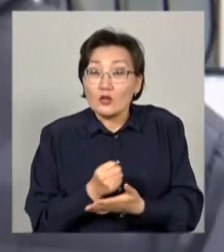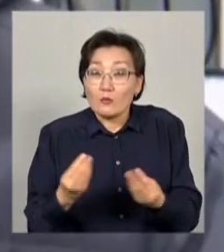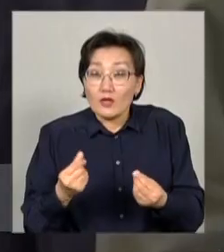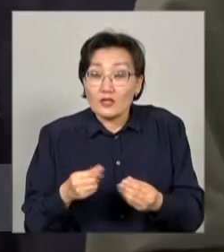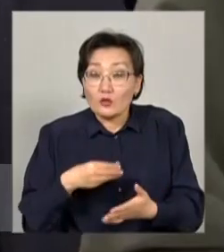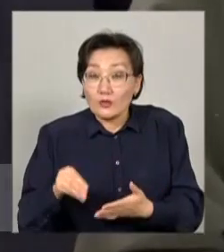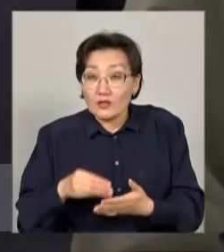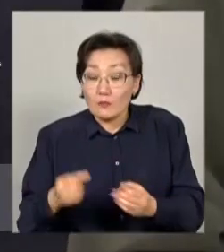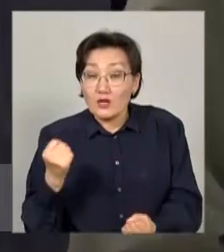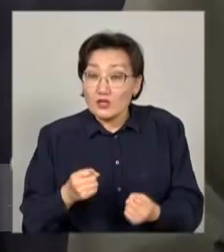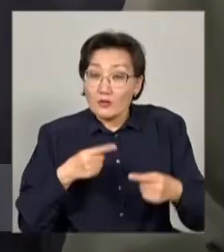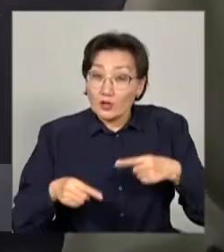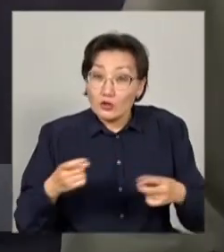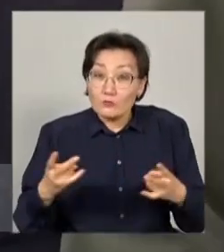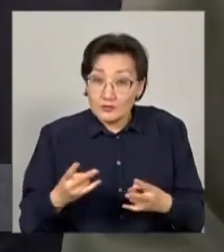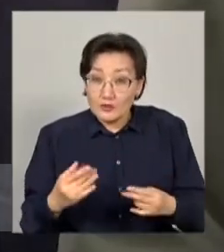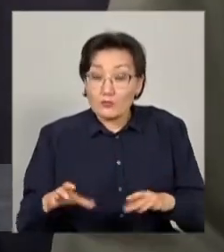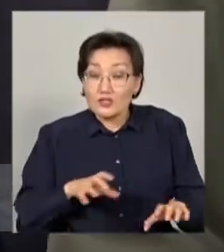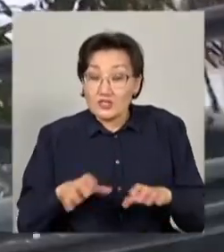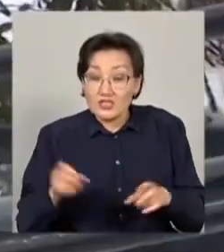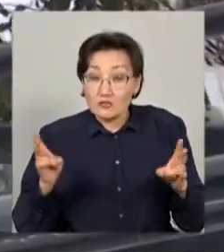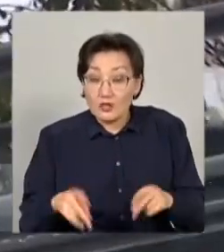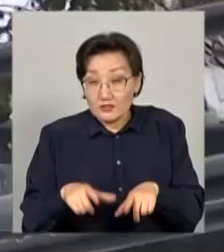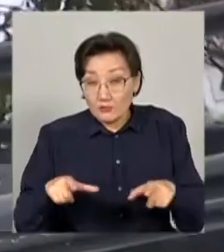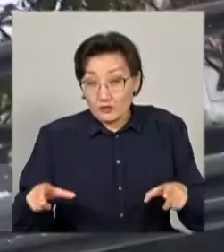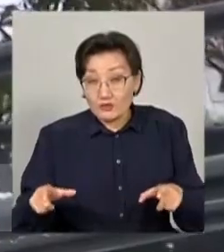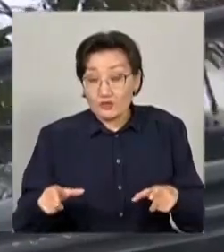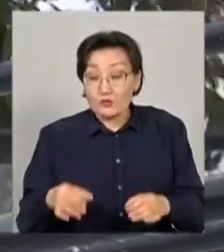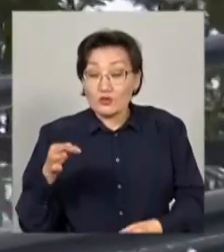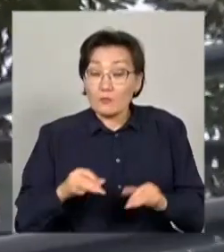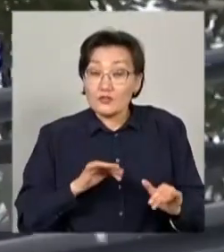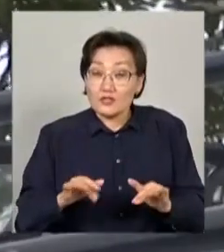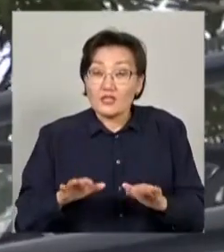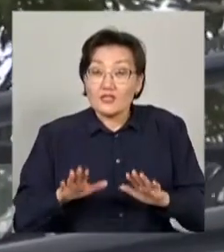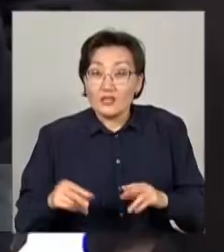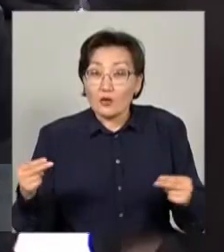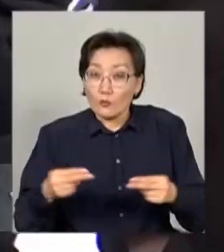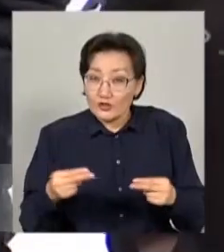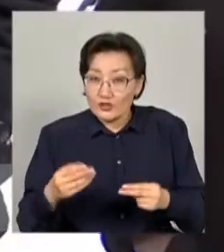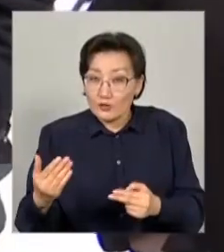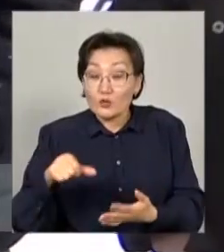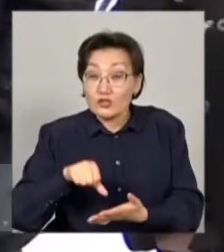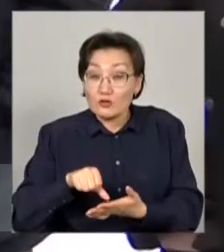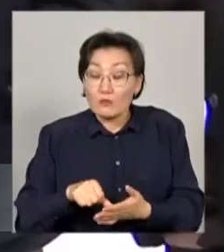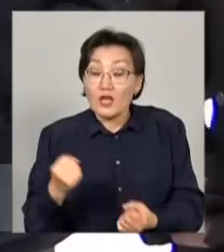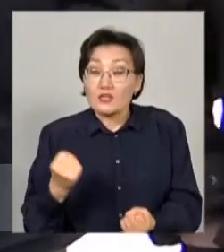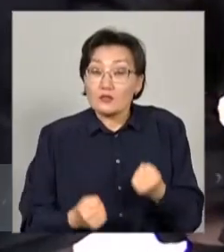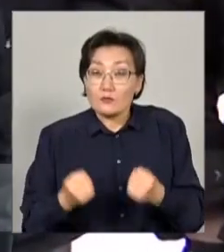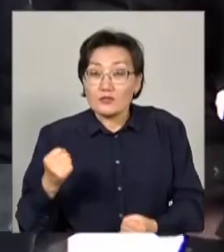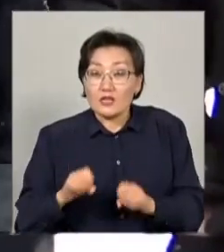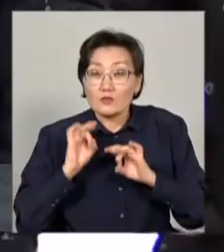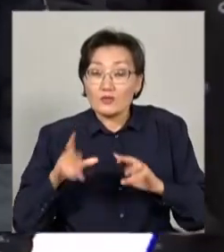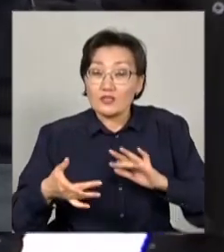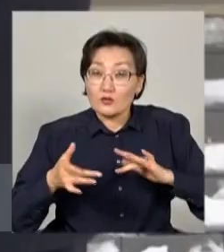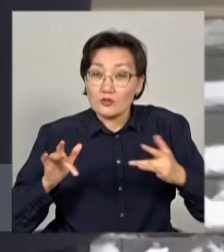қайтаруым керек? Айтуларынша өздері алаяқтардан зардап шегіп қалса да сот процесіне тек куәгер ретінде қатысып жүр. Көлікті танымал